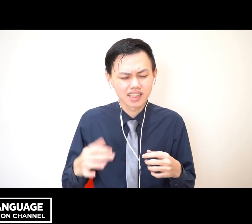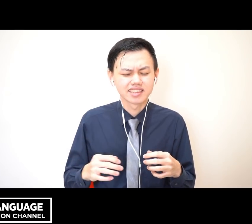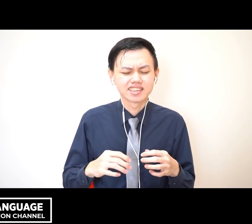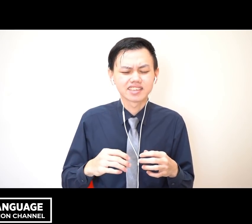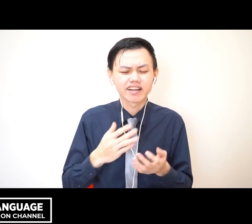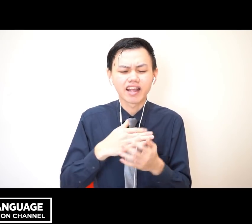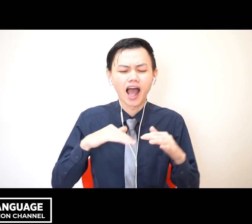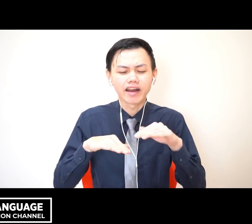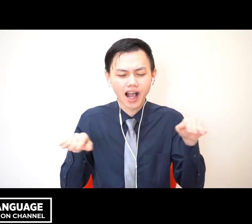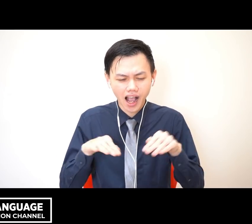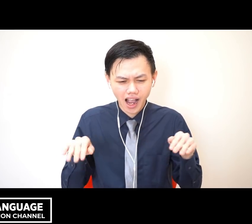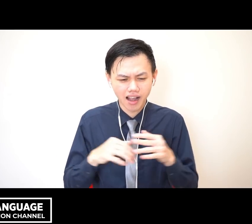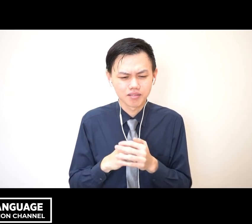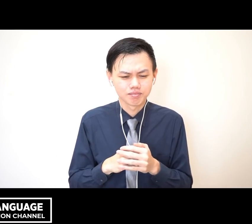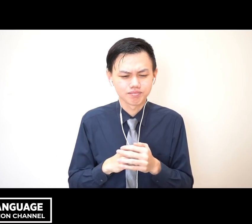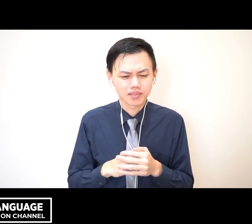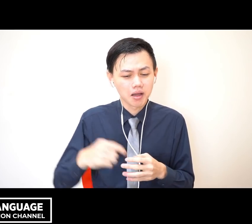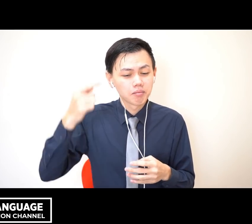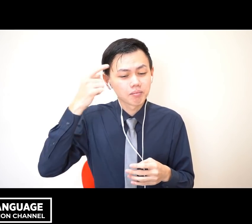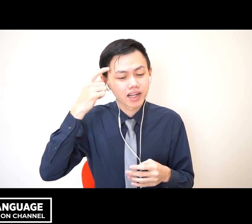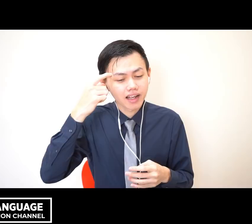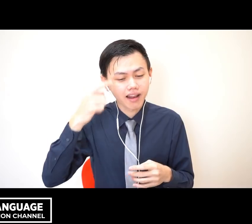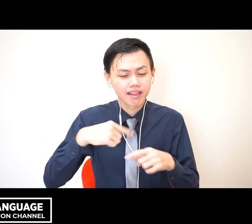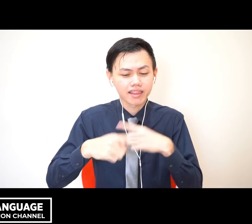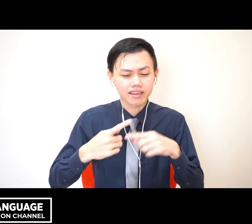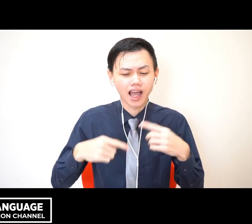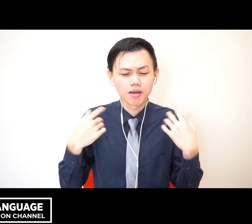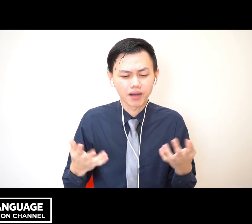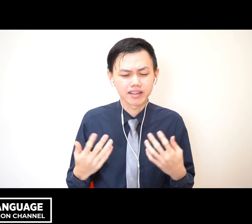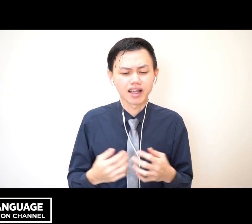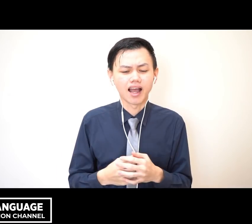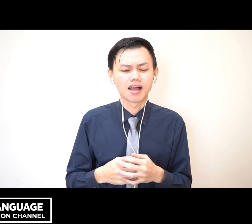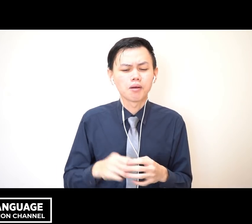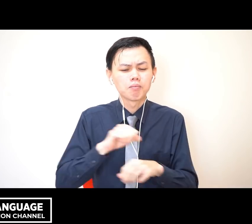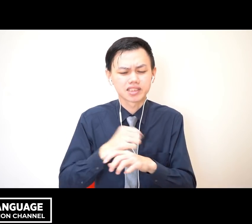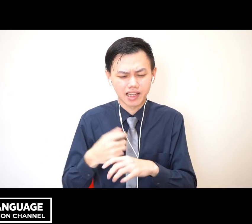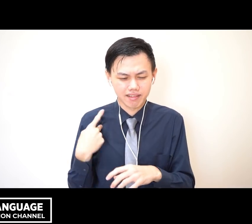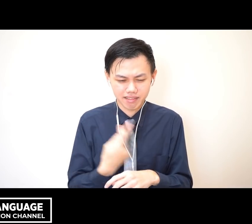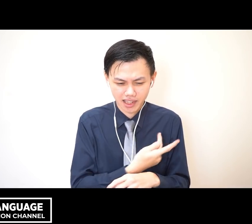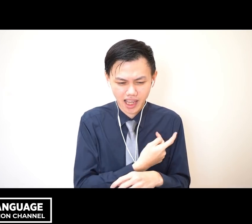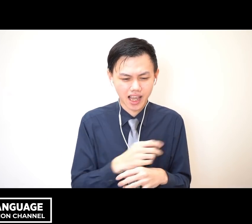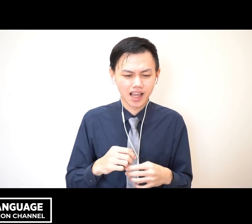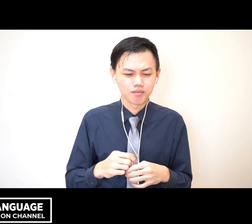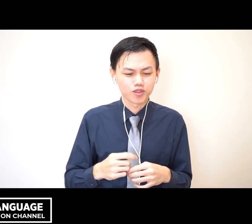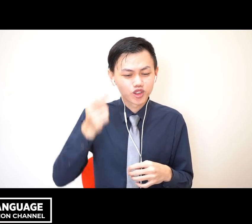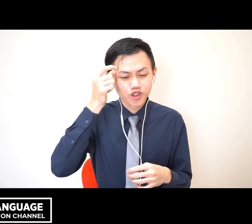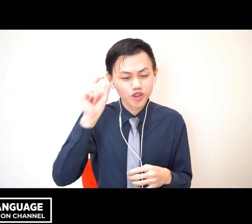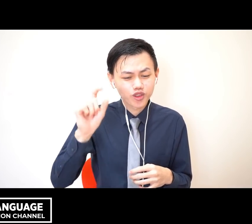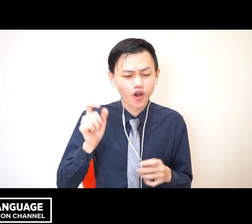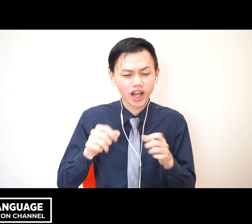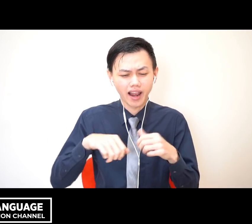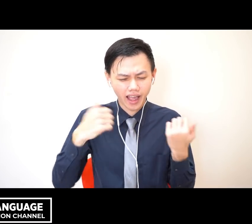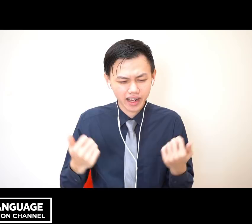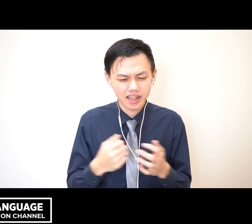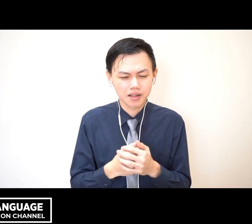lain. C.S. Lewis mengatakan begini, kasih tanpa pamrih selalu memilih untuk kebaikan